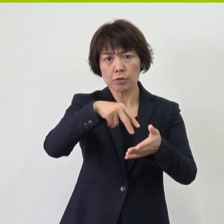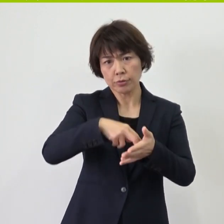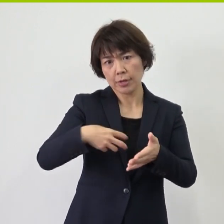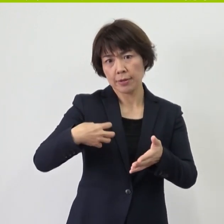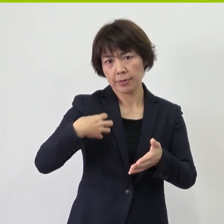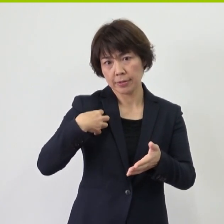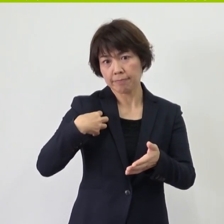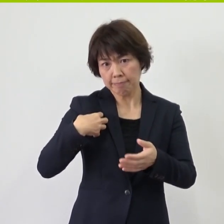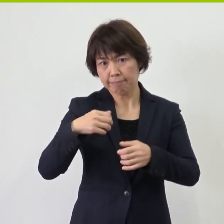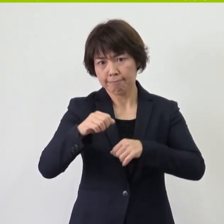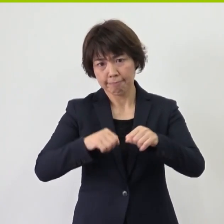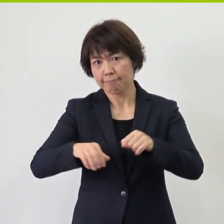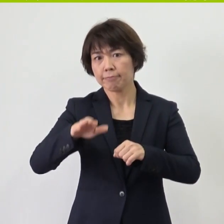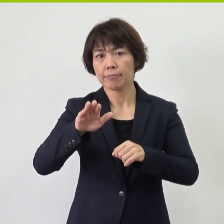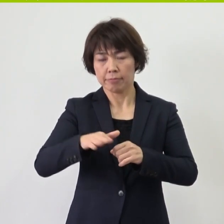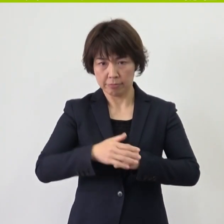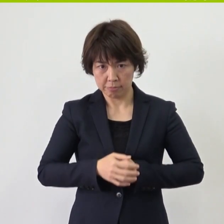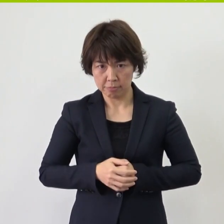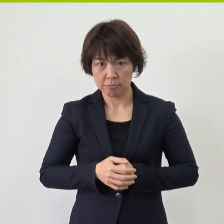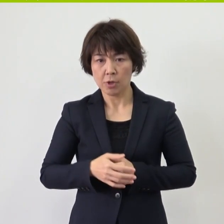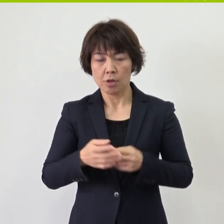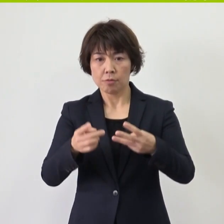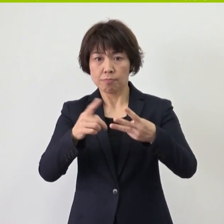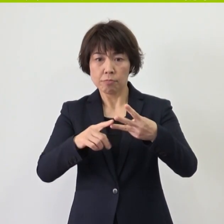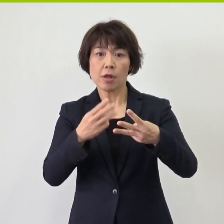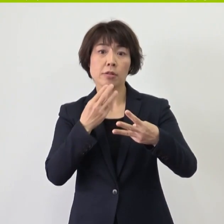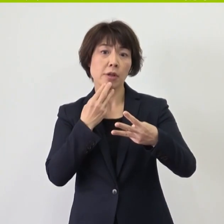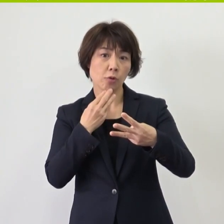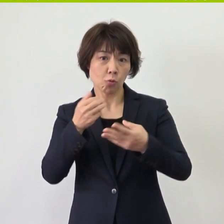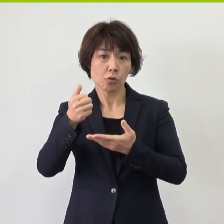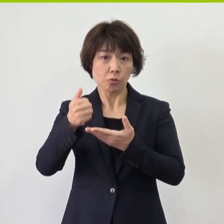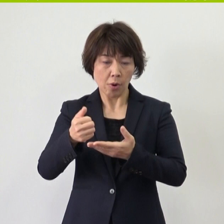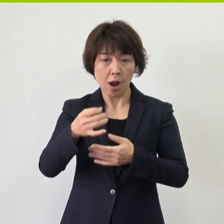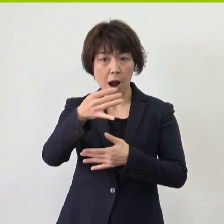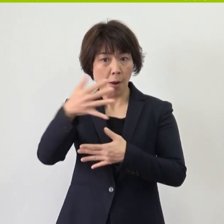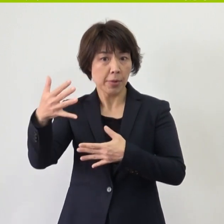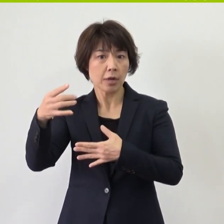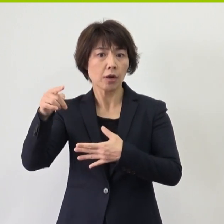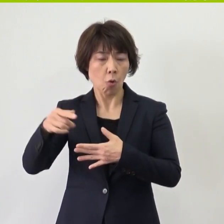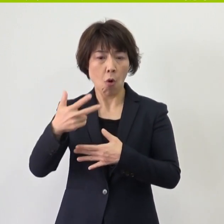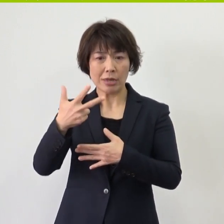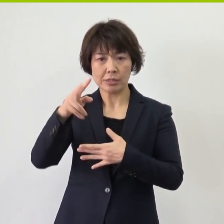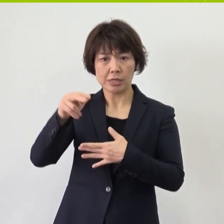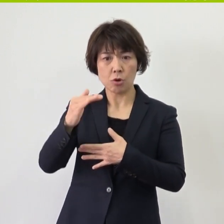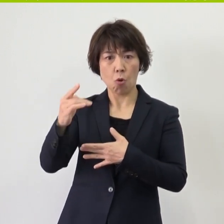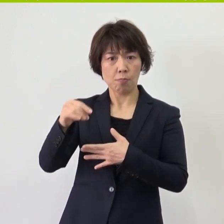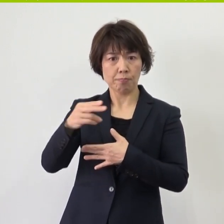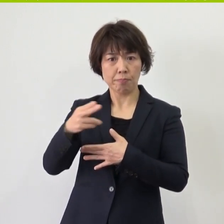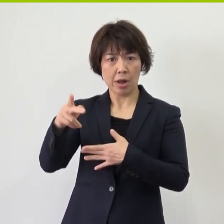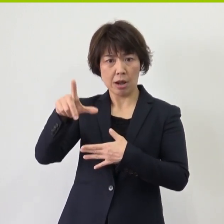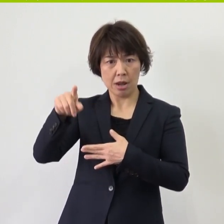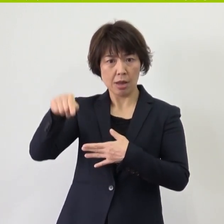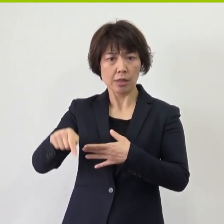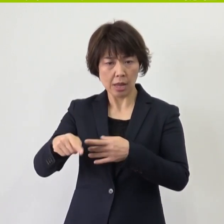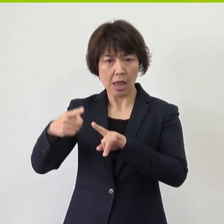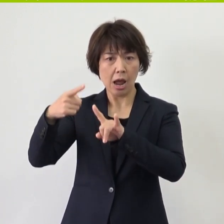。斉藤純一氏はアメリカのシリコンバレーの IT 企業でブランディングマネージャー